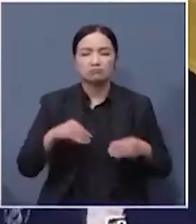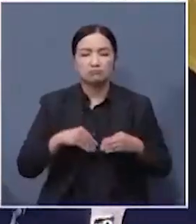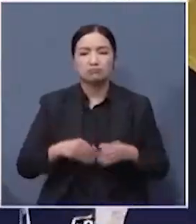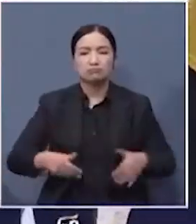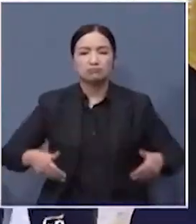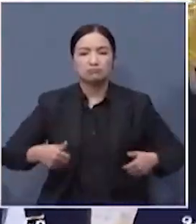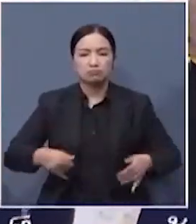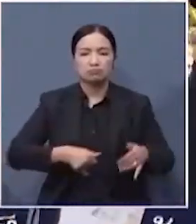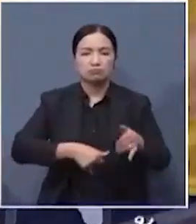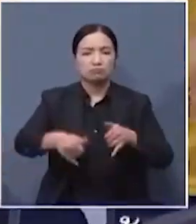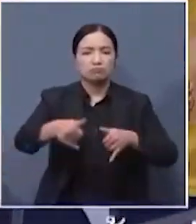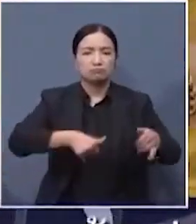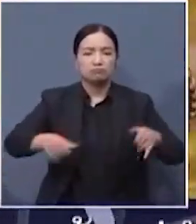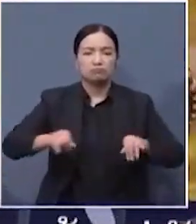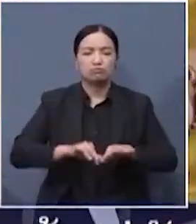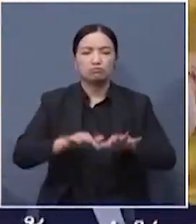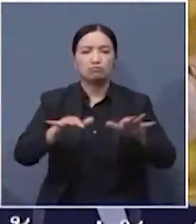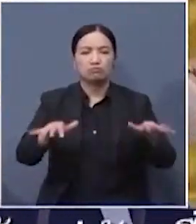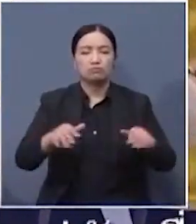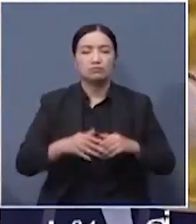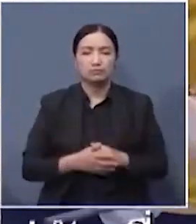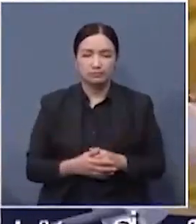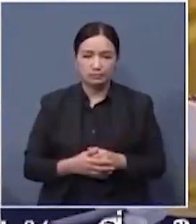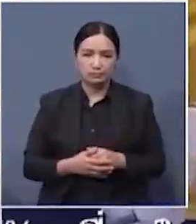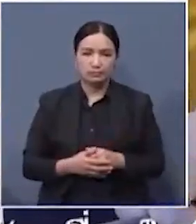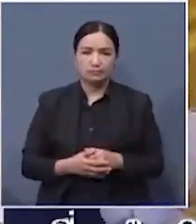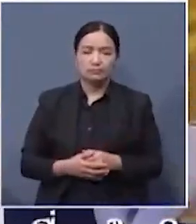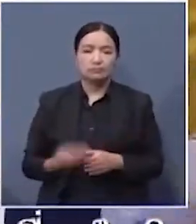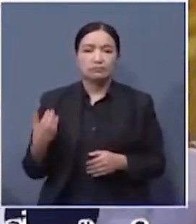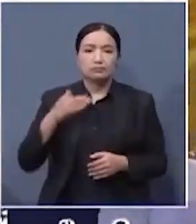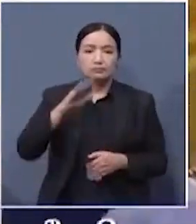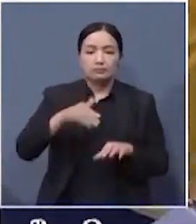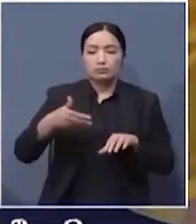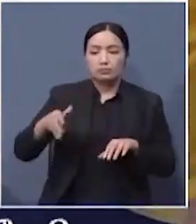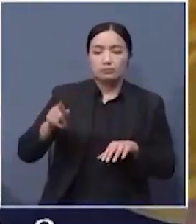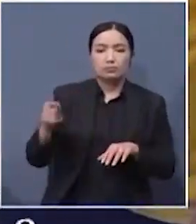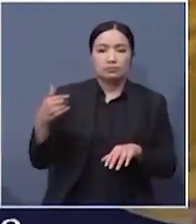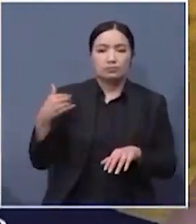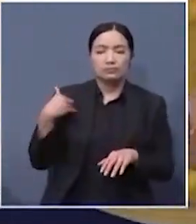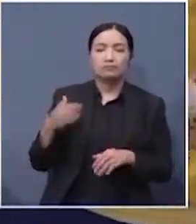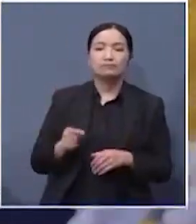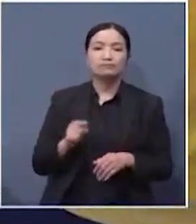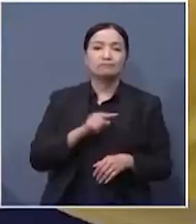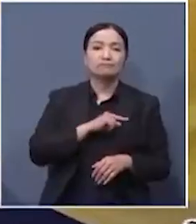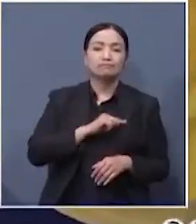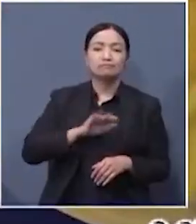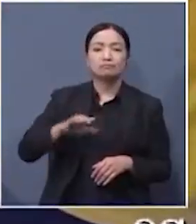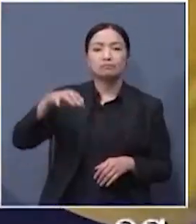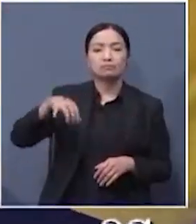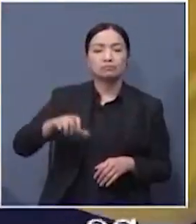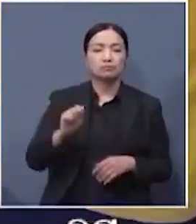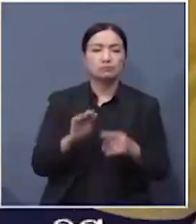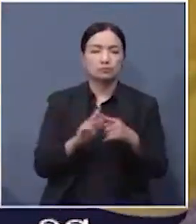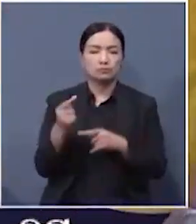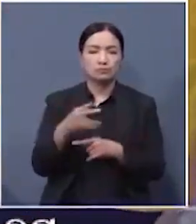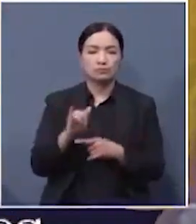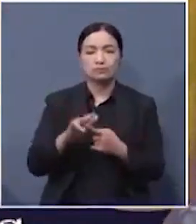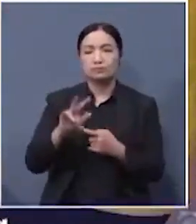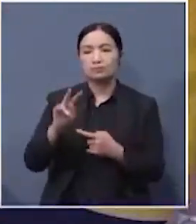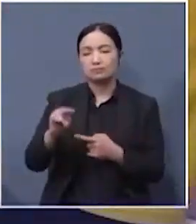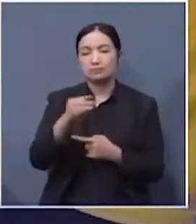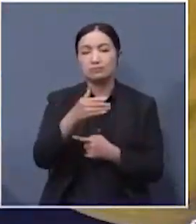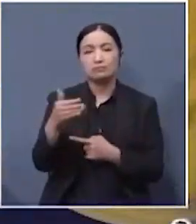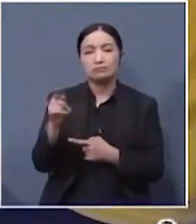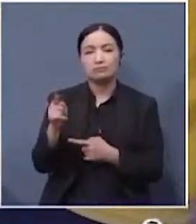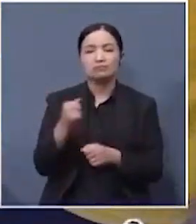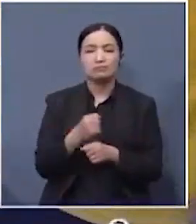ประชากรลิงลพบุรีมีเยอะมากจริงๆนอกเขตเทศบาลเมืองลพบุรีค่ะเป็นความรับผิดชอบที่กรมอุทยานแห่งชาติสัตว์ป่าและพันธุ์พืช